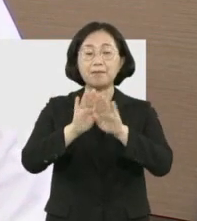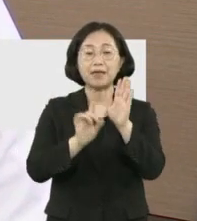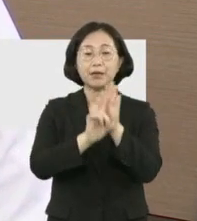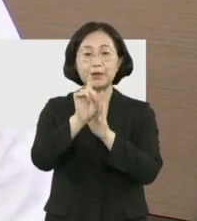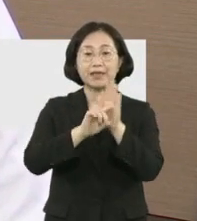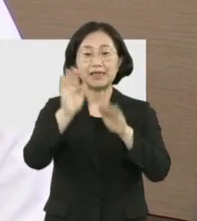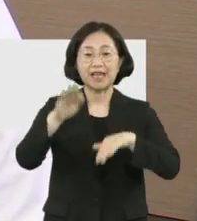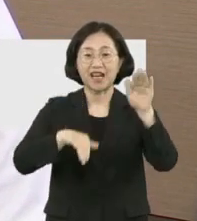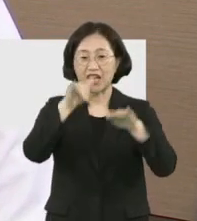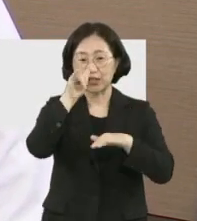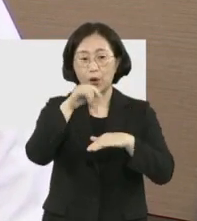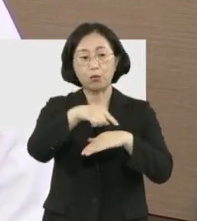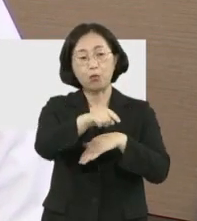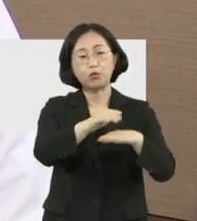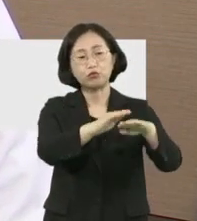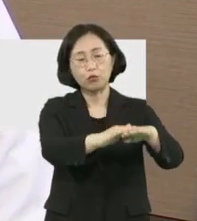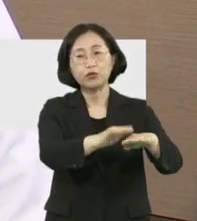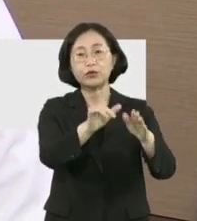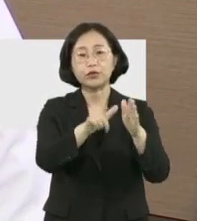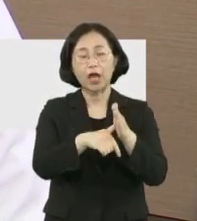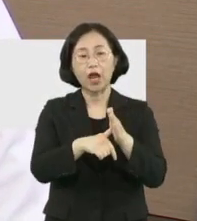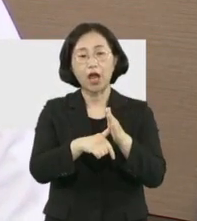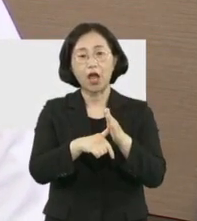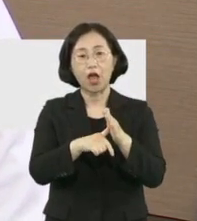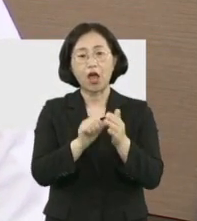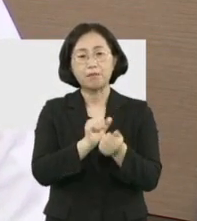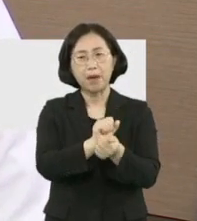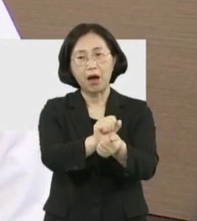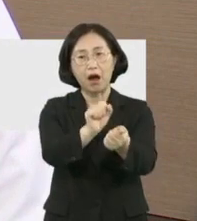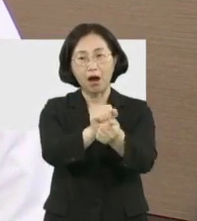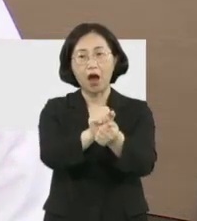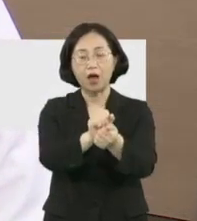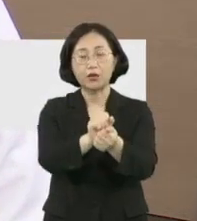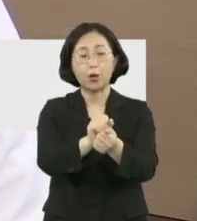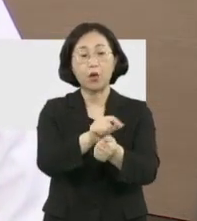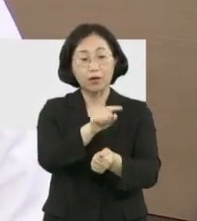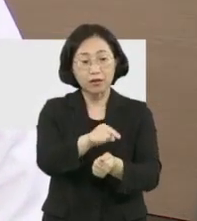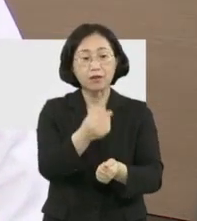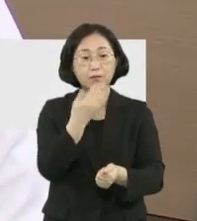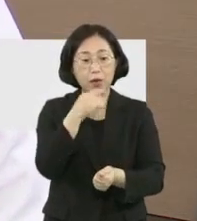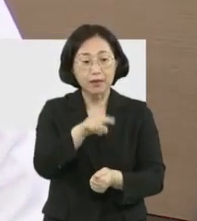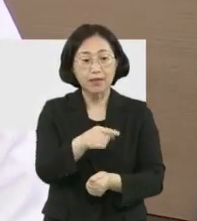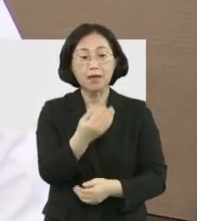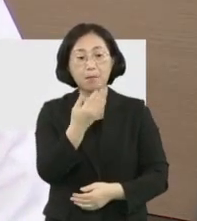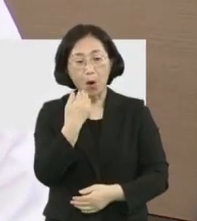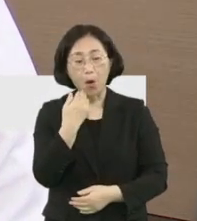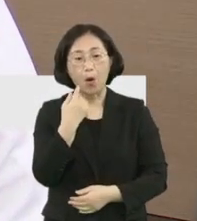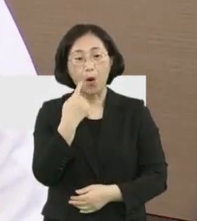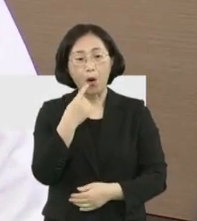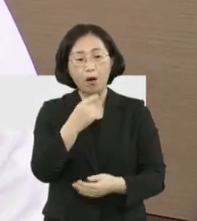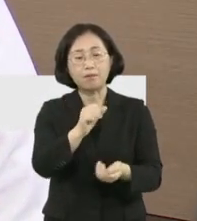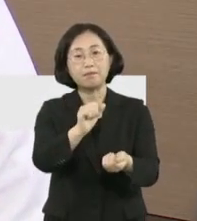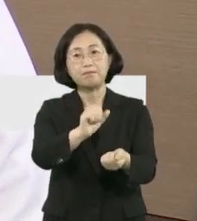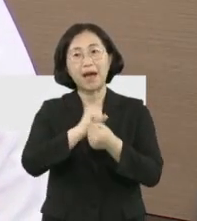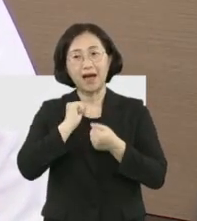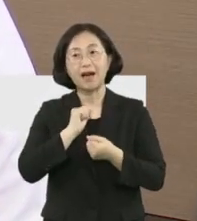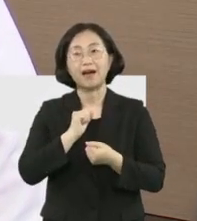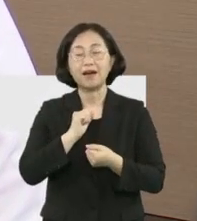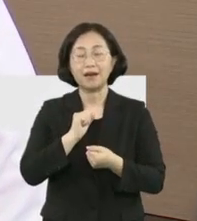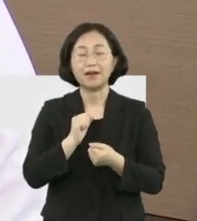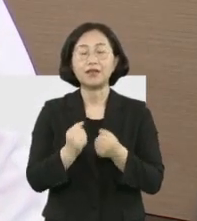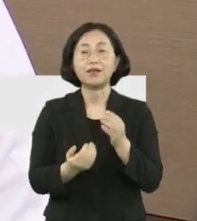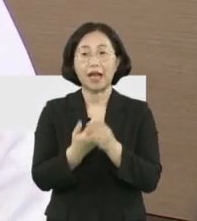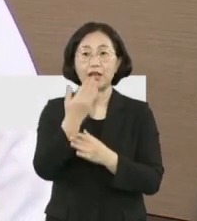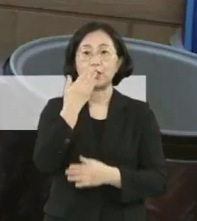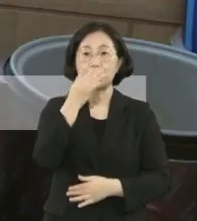음식을 두었을 때 그 오염되는 이제 균에 의한 이제 음식물을 섭취하고 그것에 의해 이제 그 식중독이